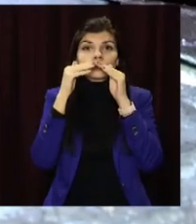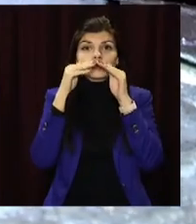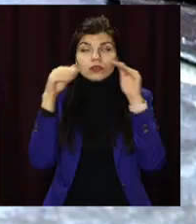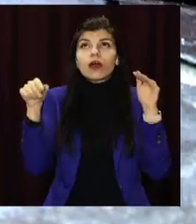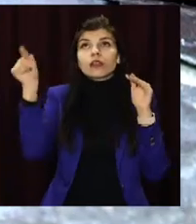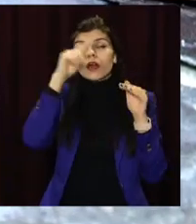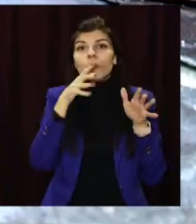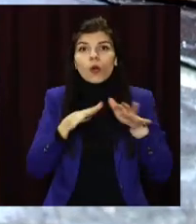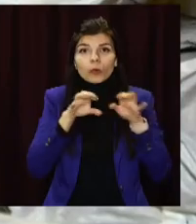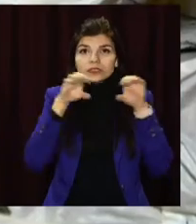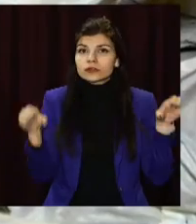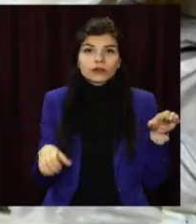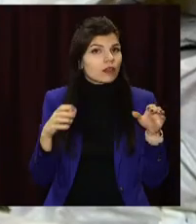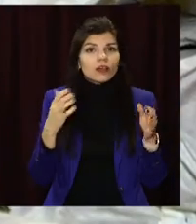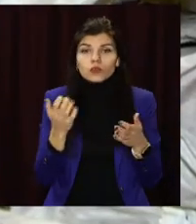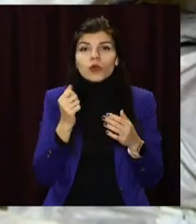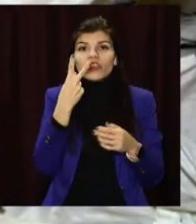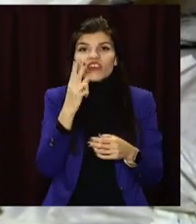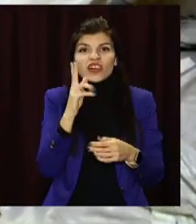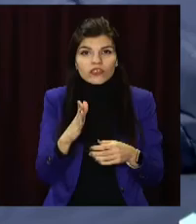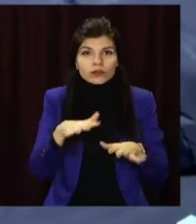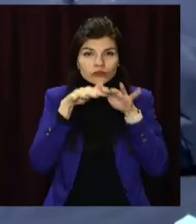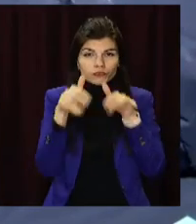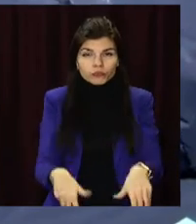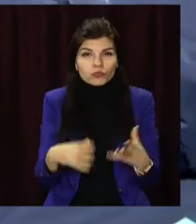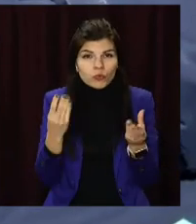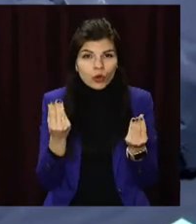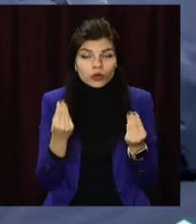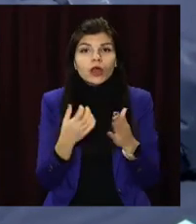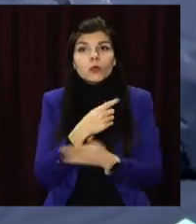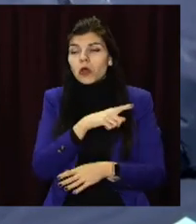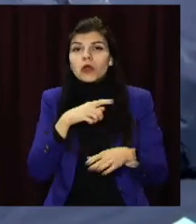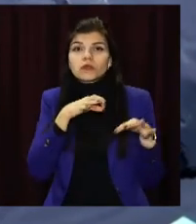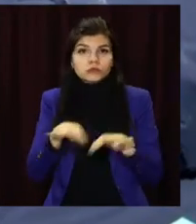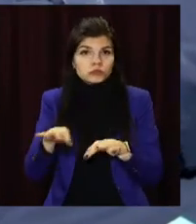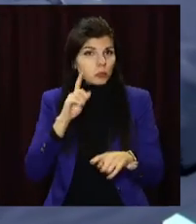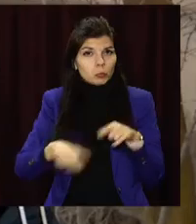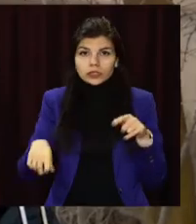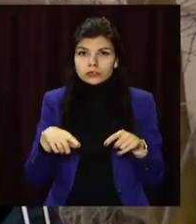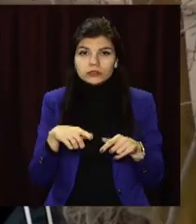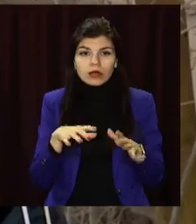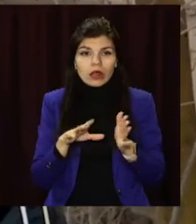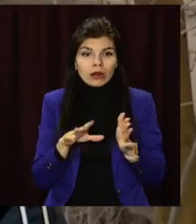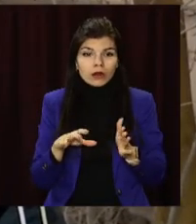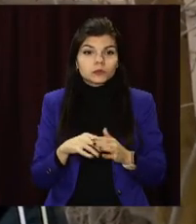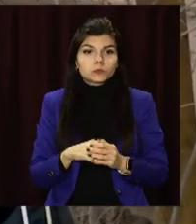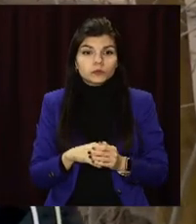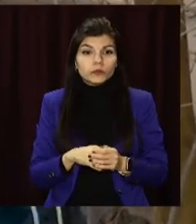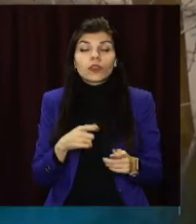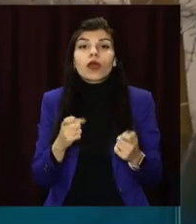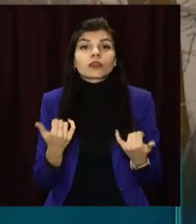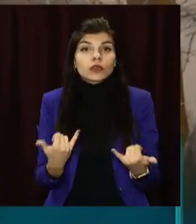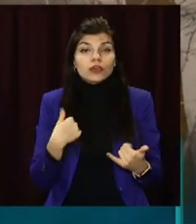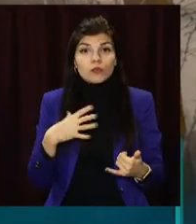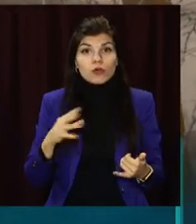витримала система опалення. Затопило дві квартири. Люди кажуть, аварійники зреагували швидко. В даній ситуації, то сьогодні я